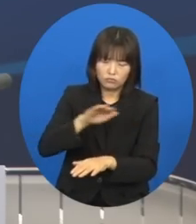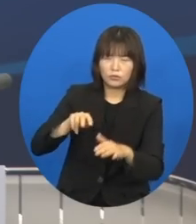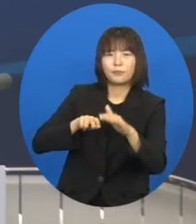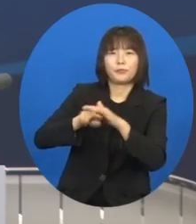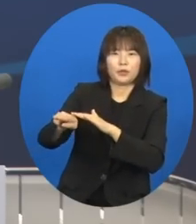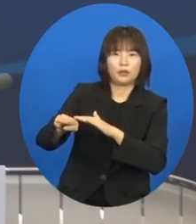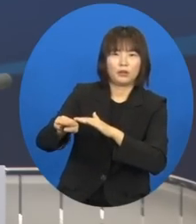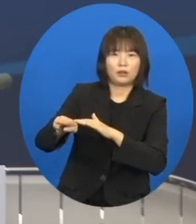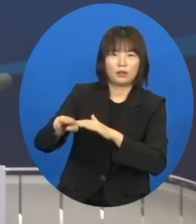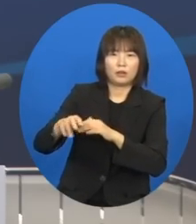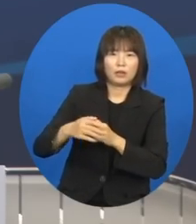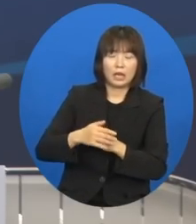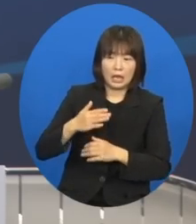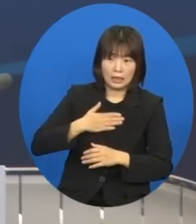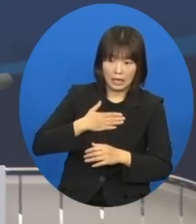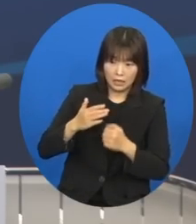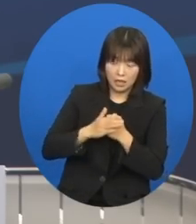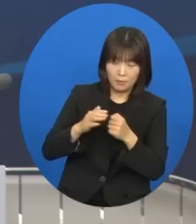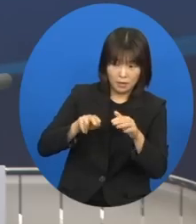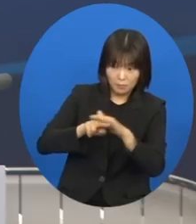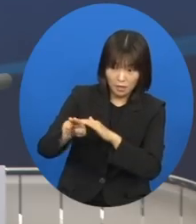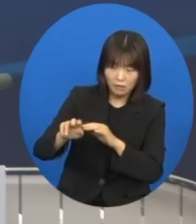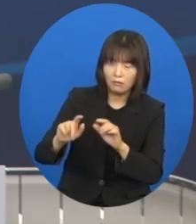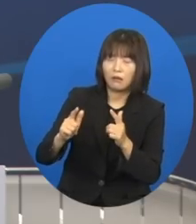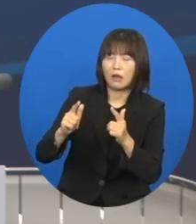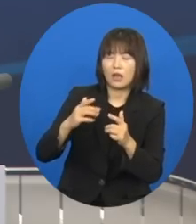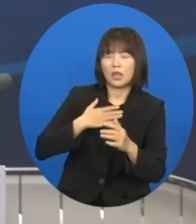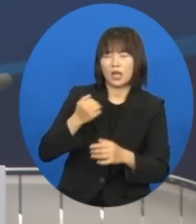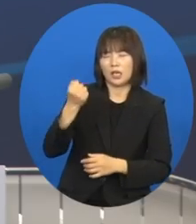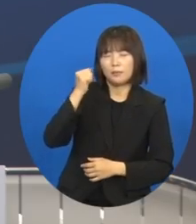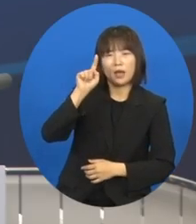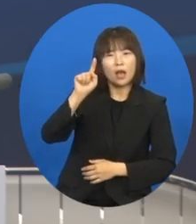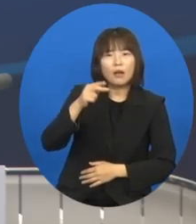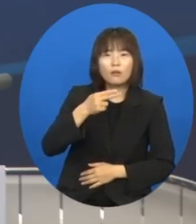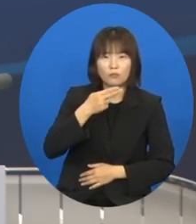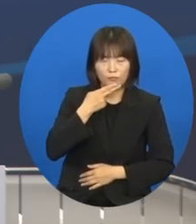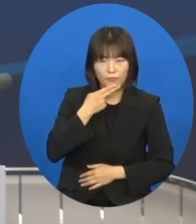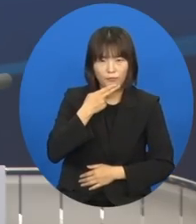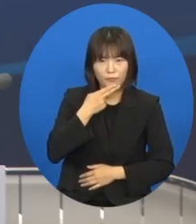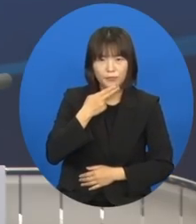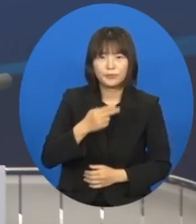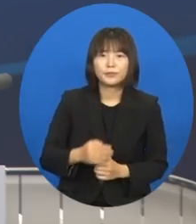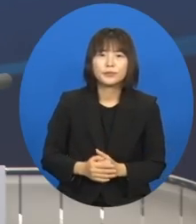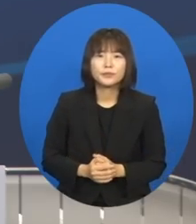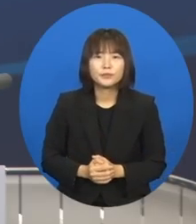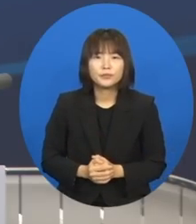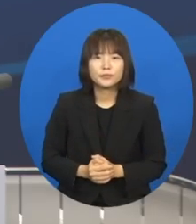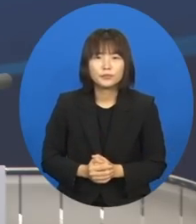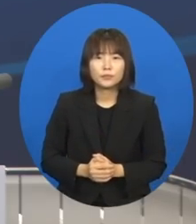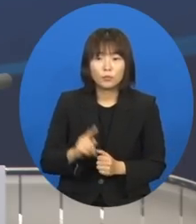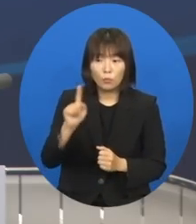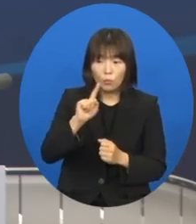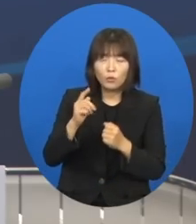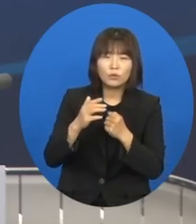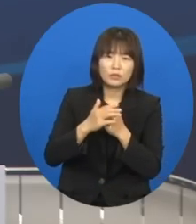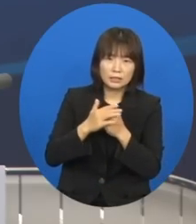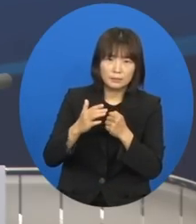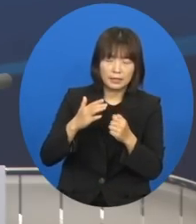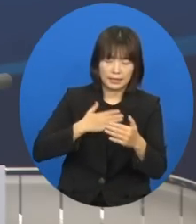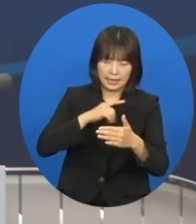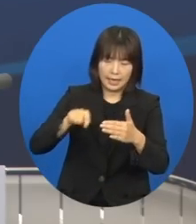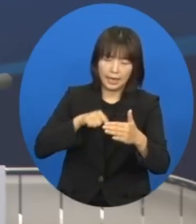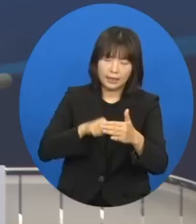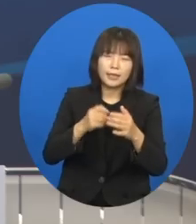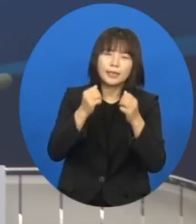보고 내가 능력이 있어서 No, 난 아무 힘도 없어요. 숟가락 들 힘도 없어요. 무엇 때문에? 내 안에